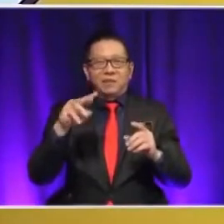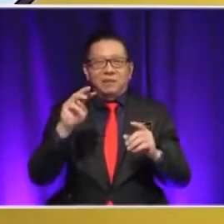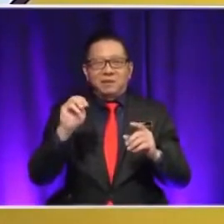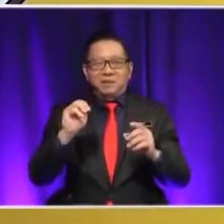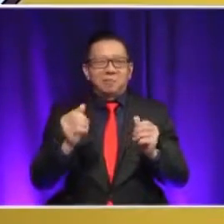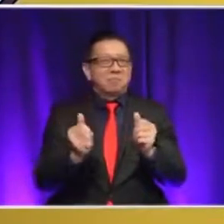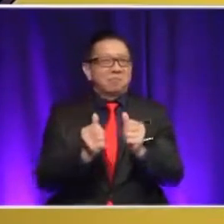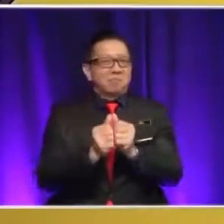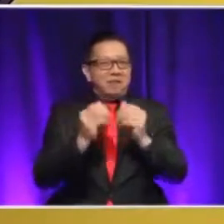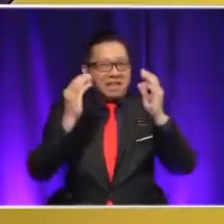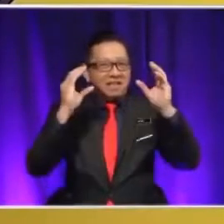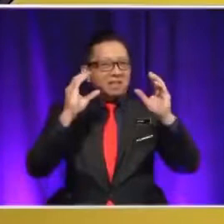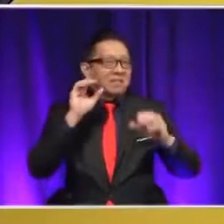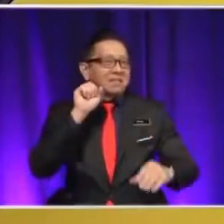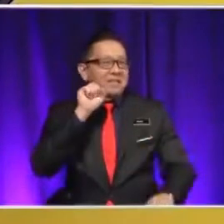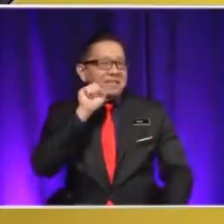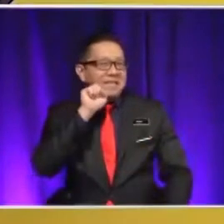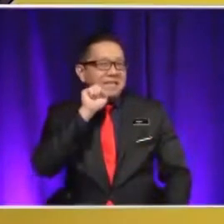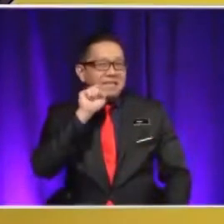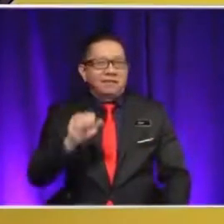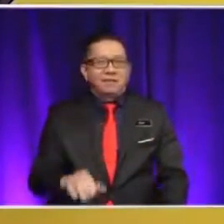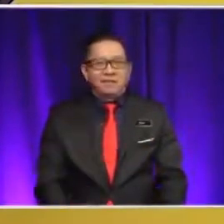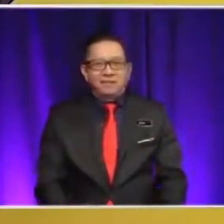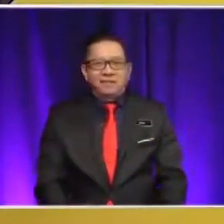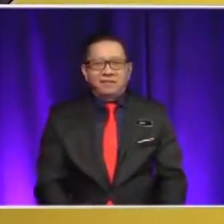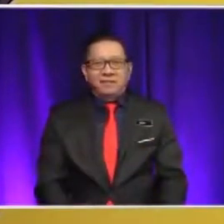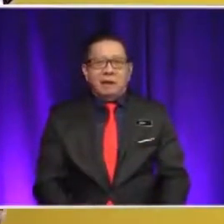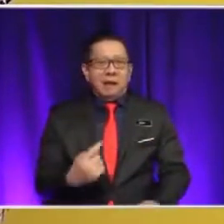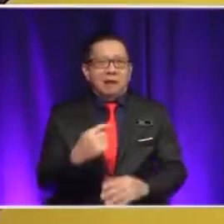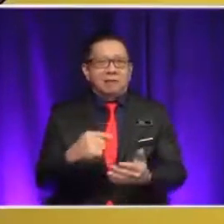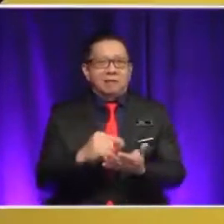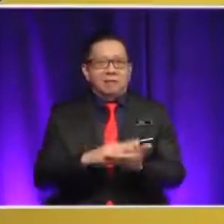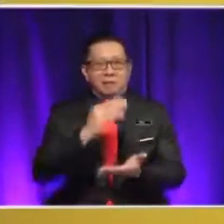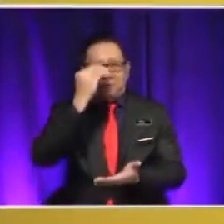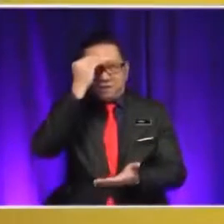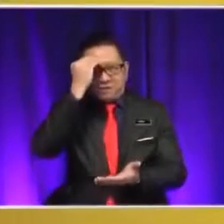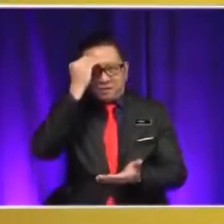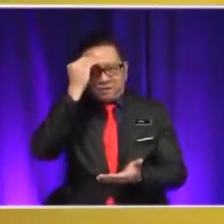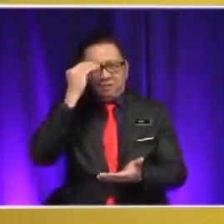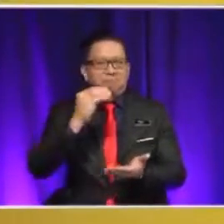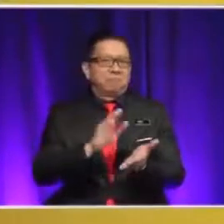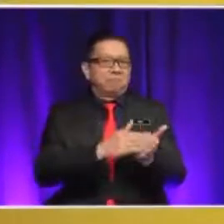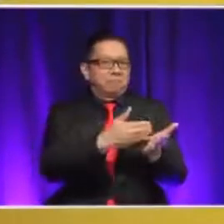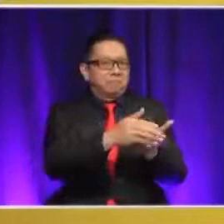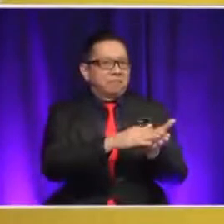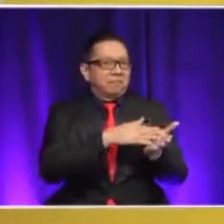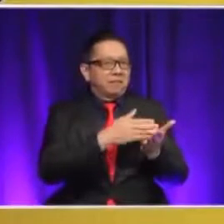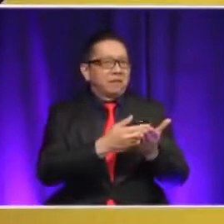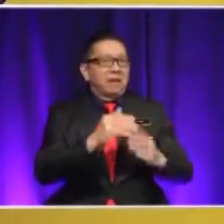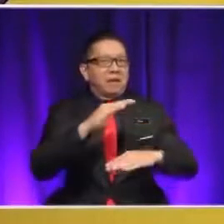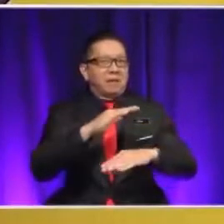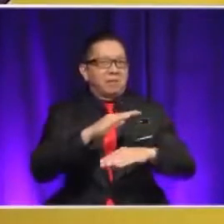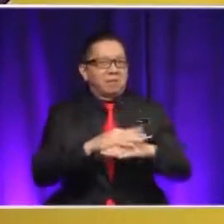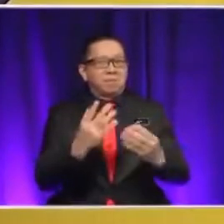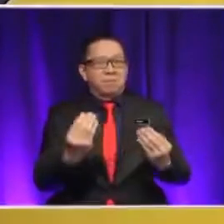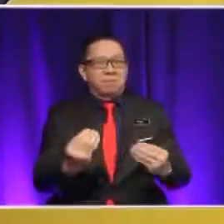juga = C Ghost City tentunya hal ini kita ke fokuskan kepada teknik katanya itu basah atas basah